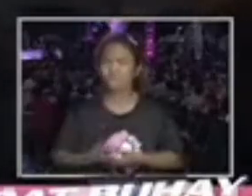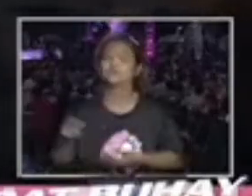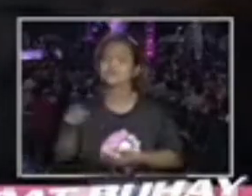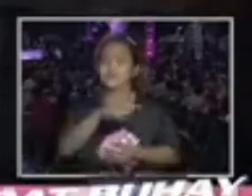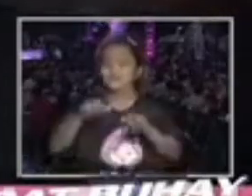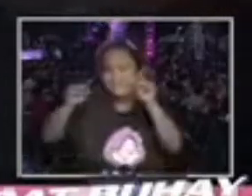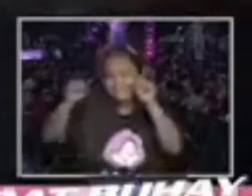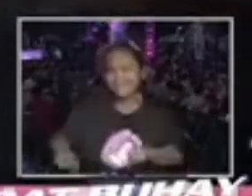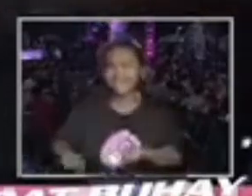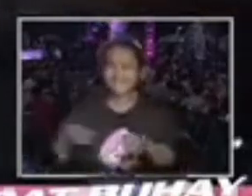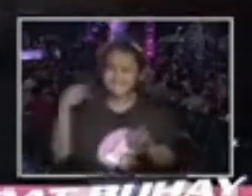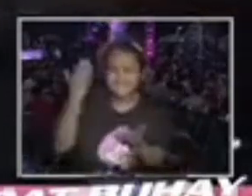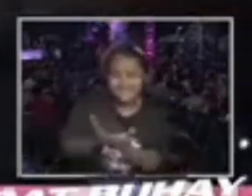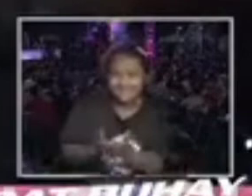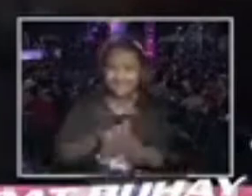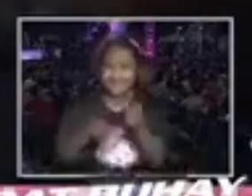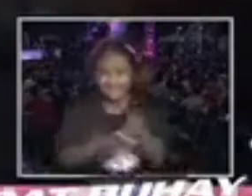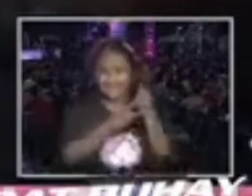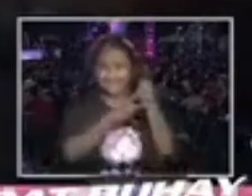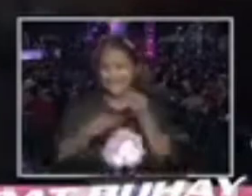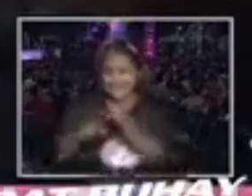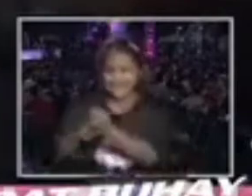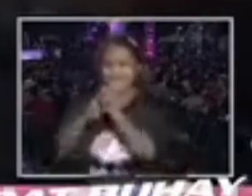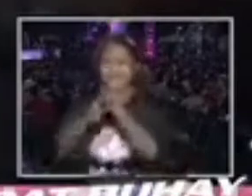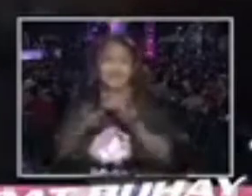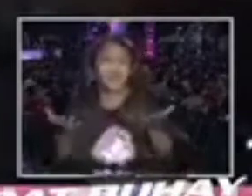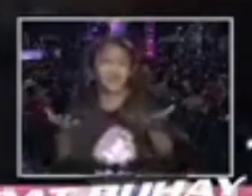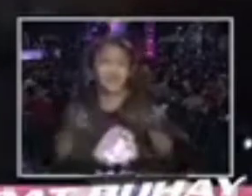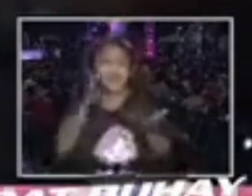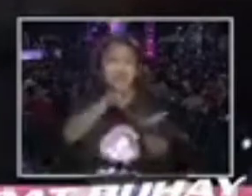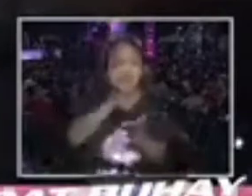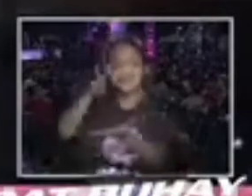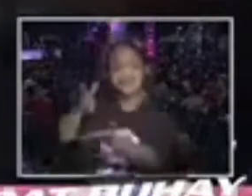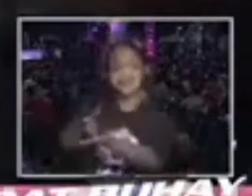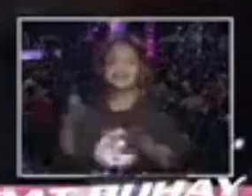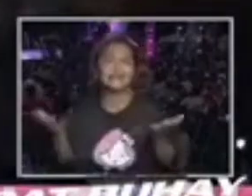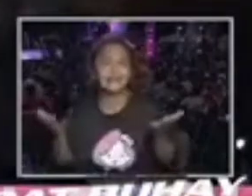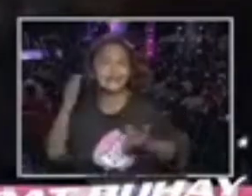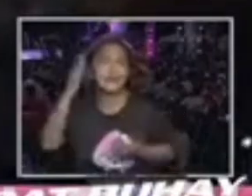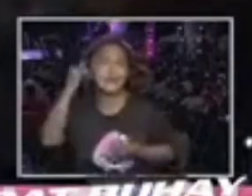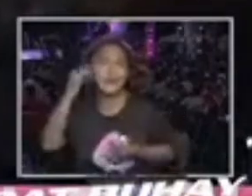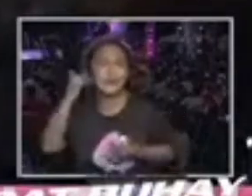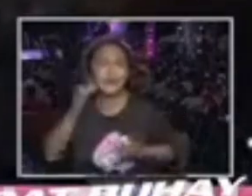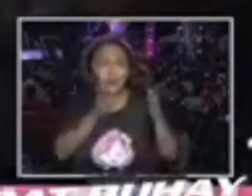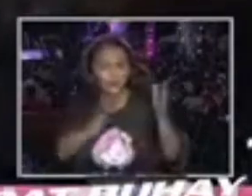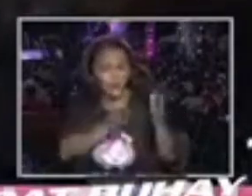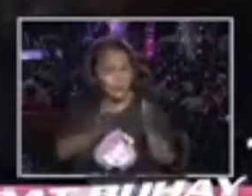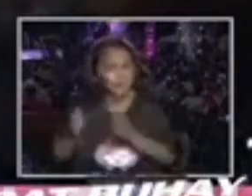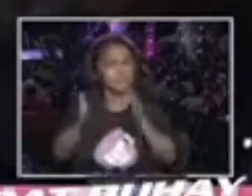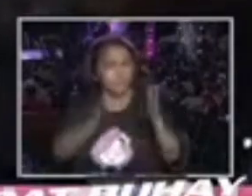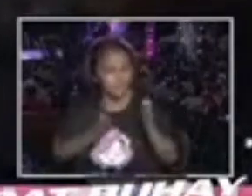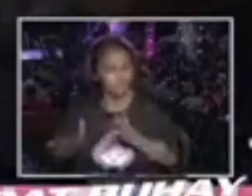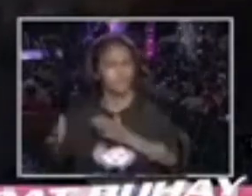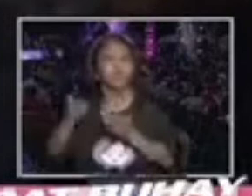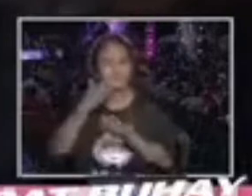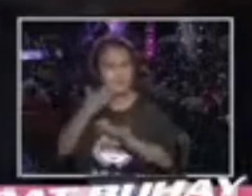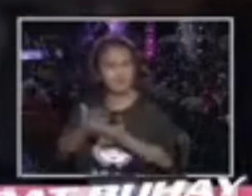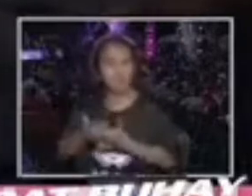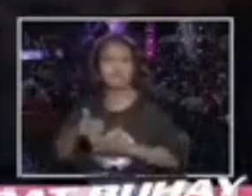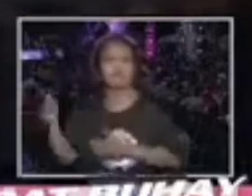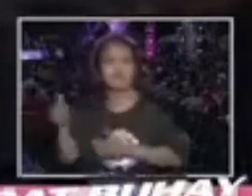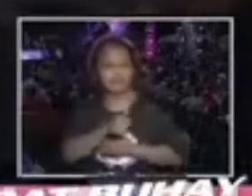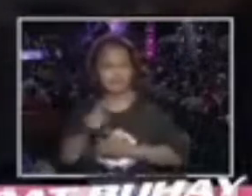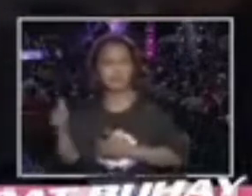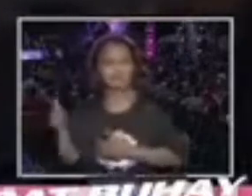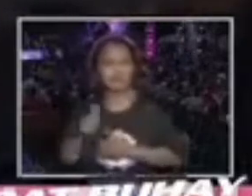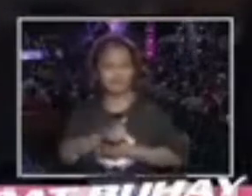Makakarating ka ng ligtas at mabilis sa gusto mong puntahan dahil maayos ang sistema ng